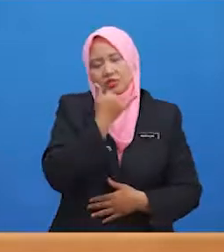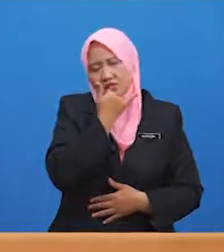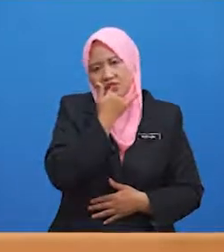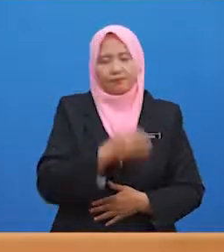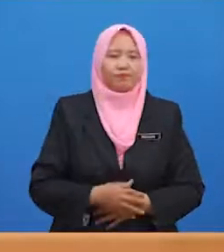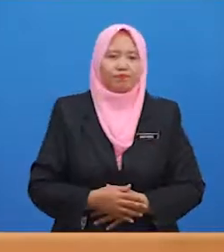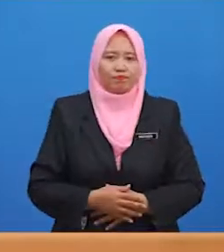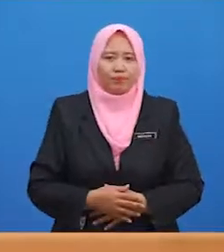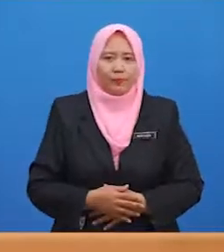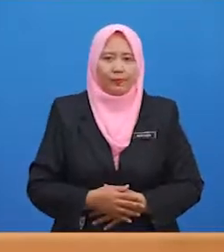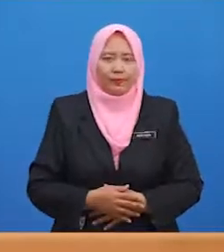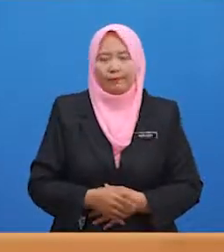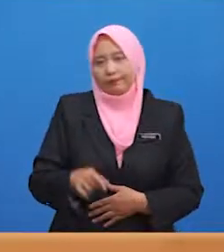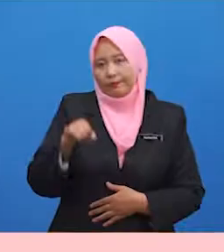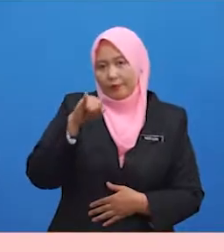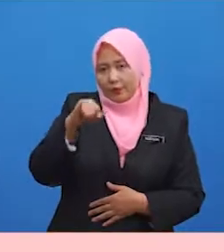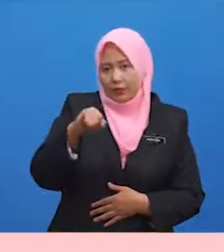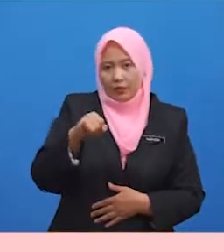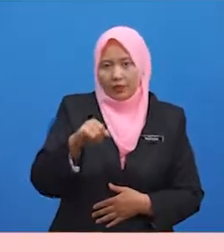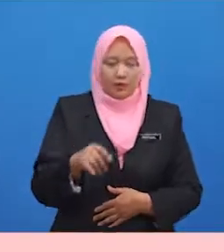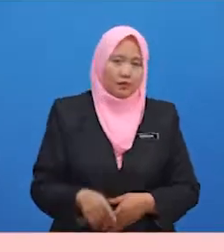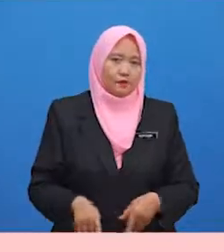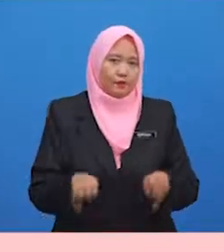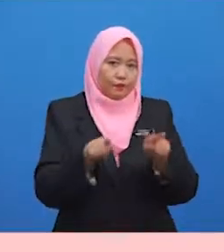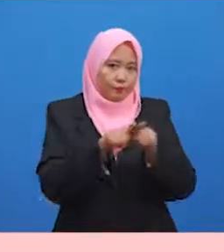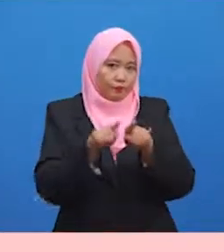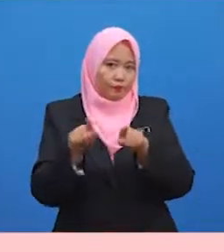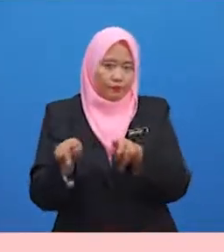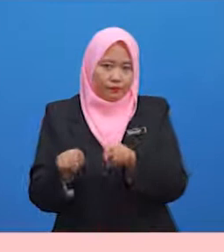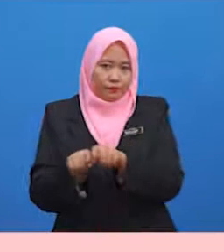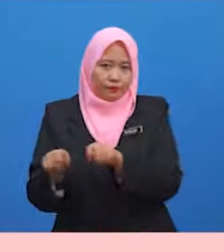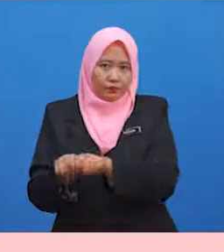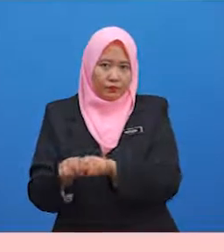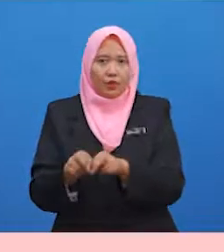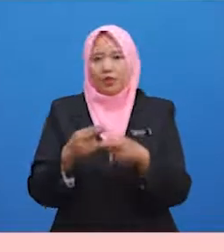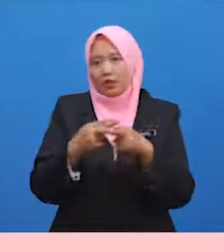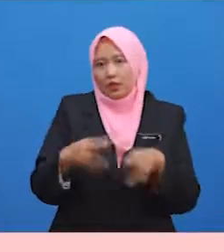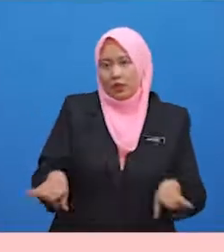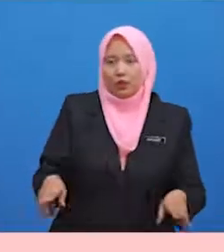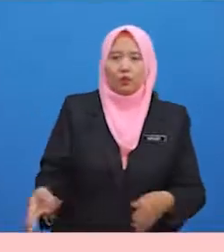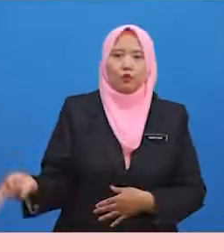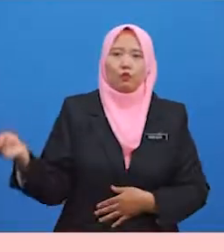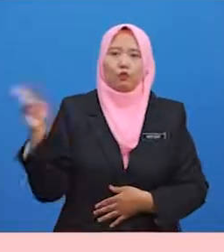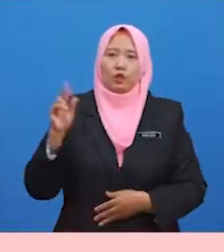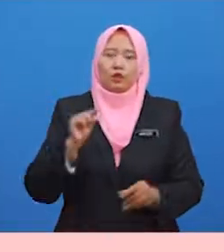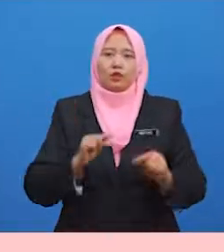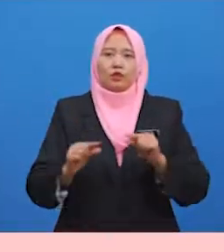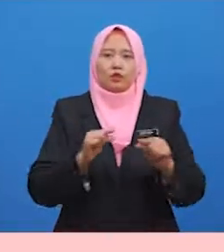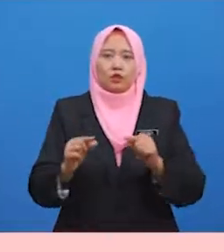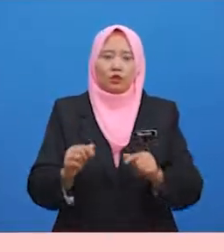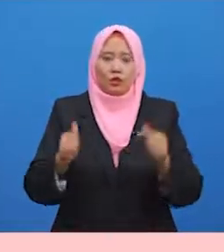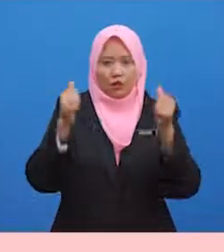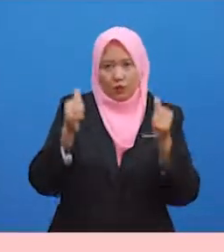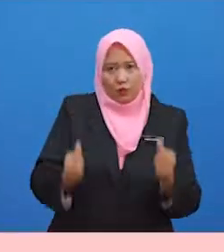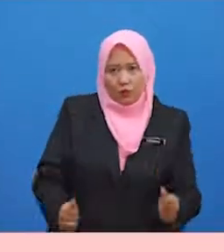Gejala dan tanda bagi kecederaan adalah seperti hilang keupayaan untuk menggerakkan anggota yang mengalami